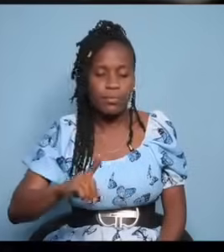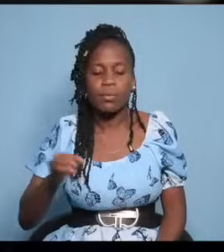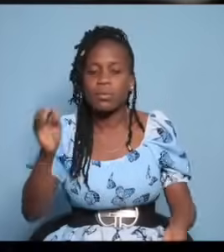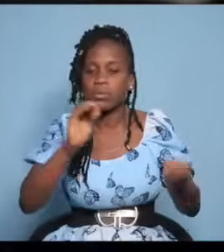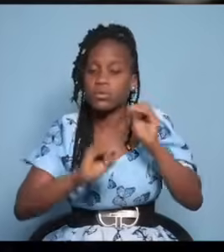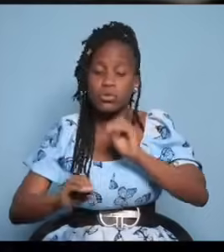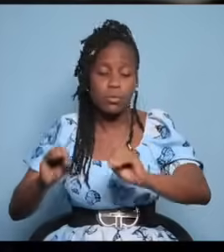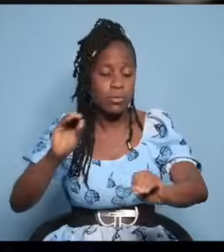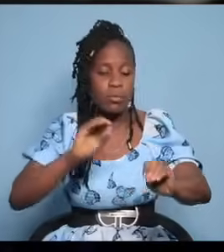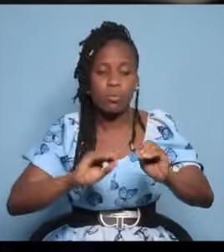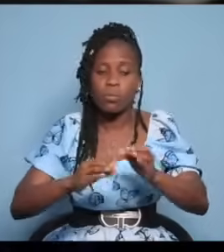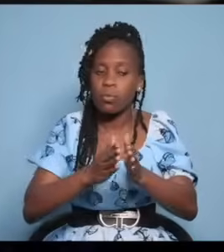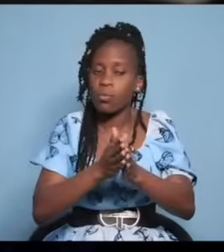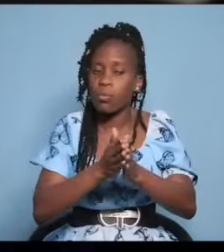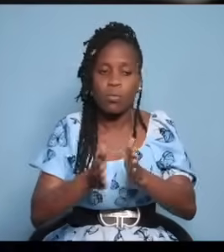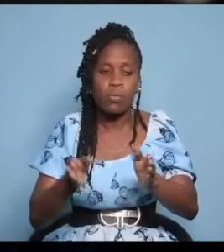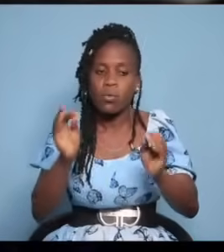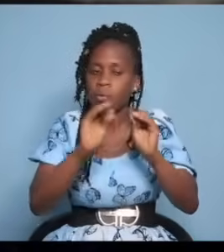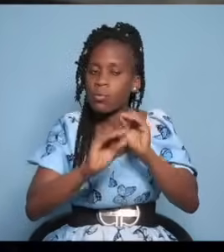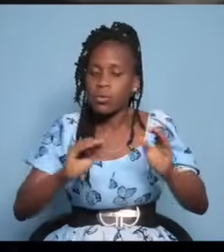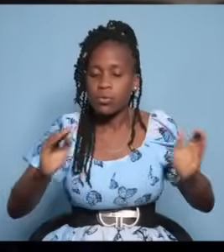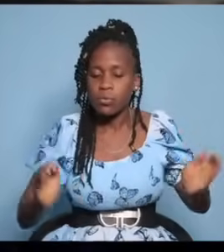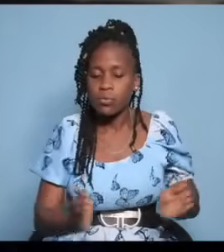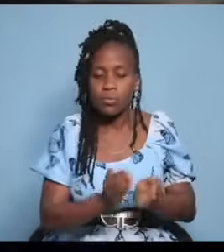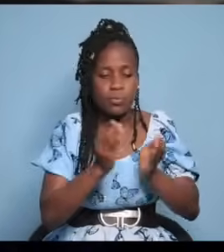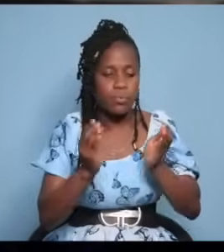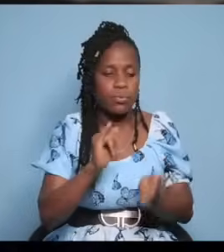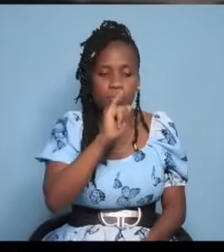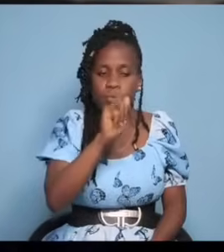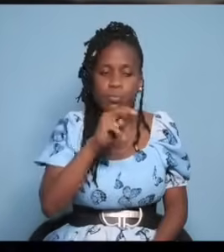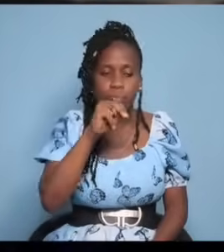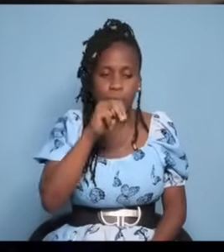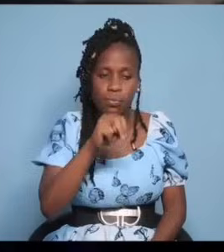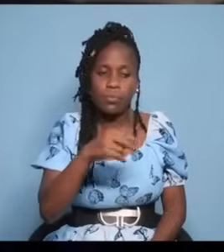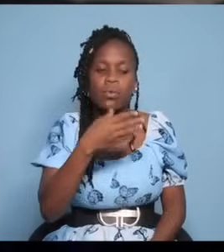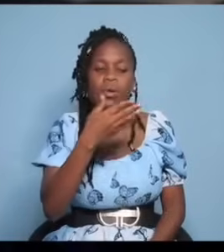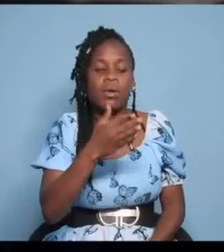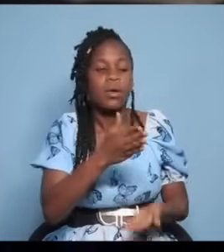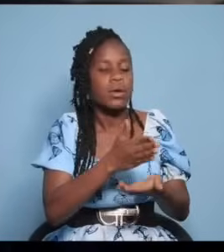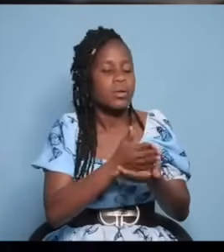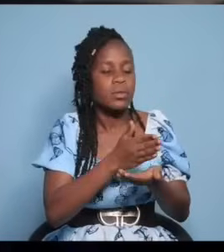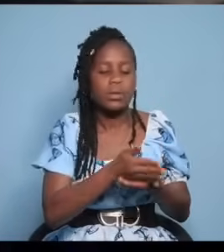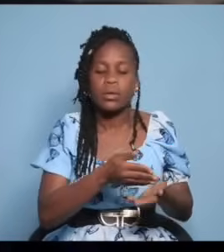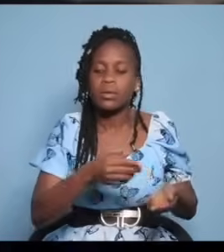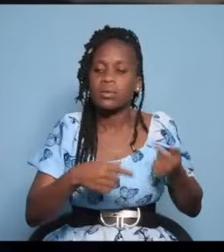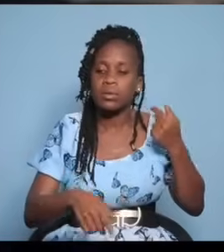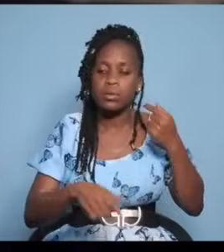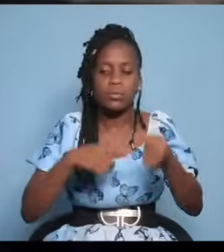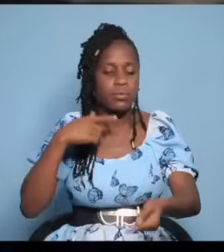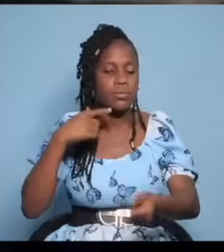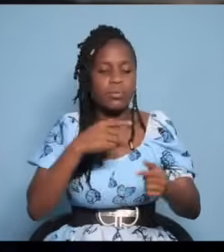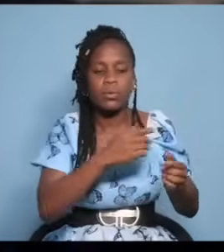Leo nimekuletea simulizi hizi au taarifa hizi za Demebia kwa